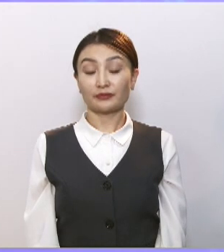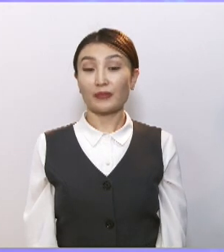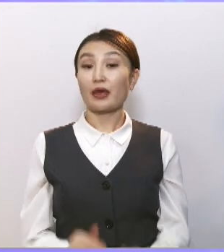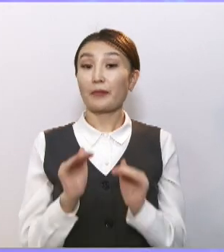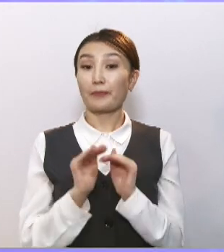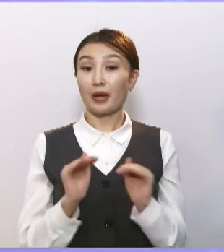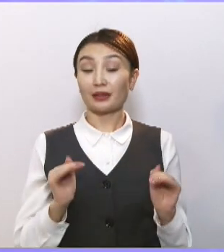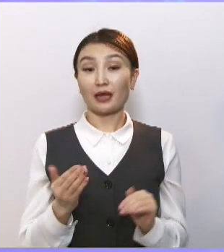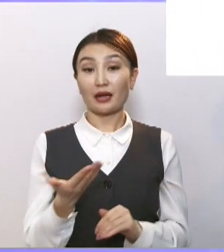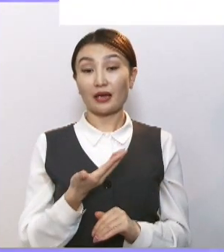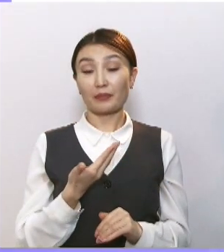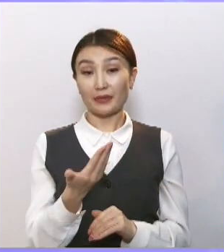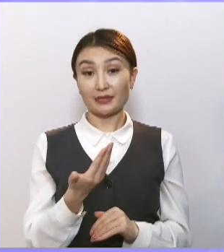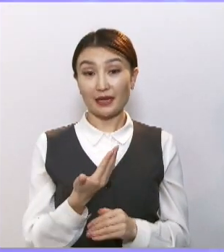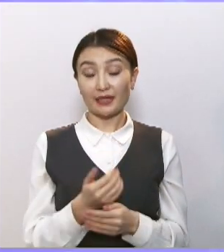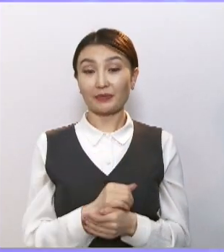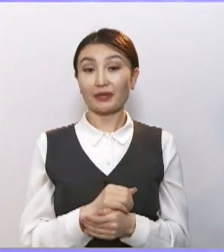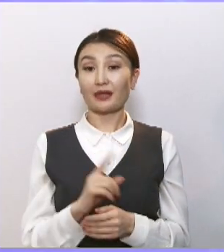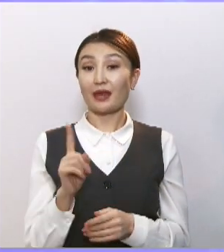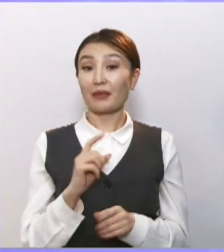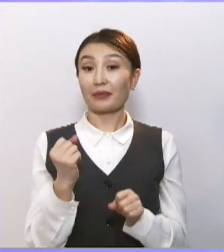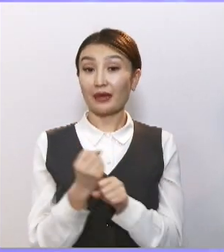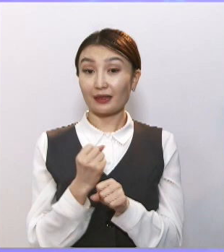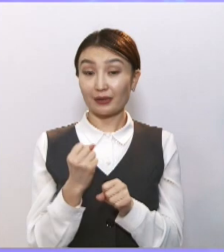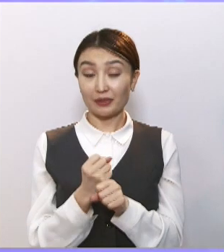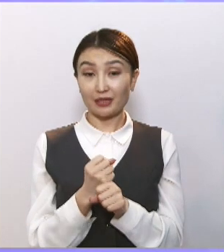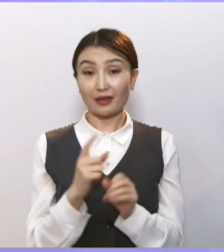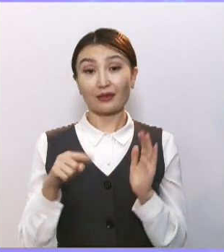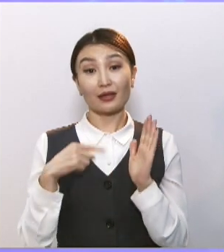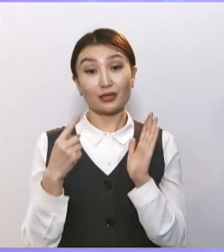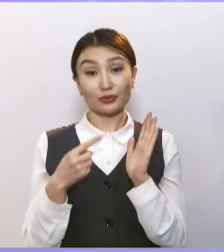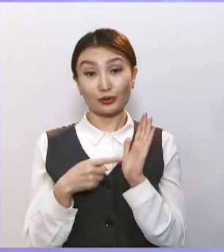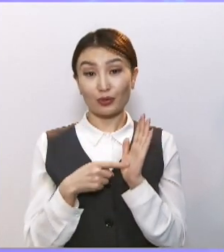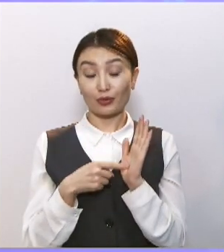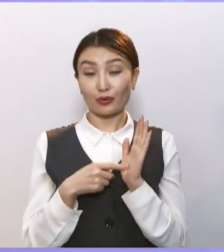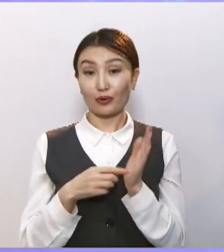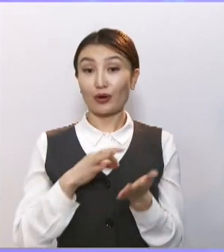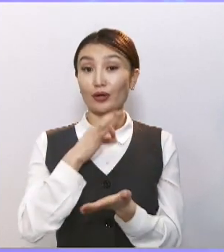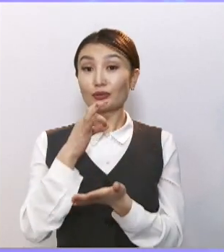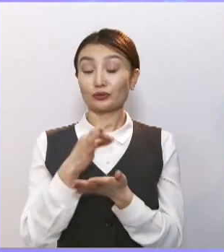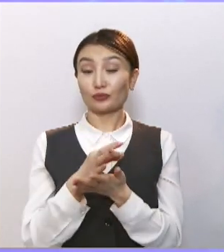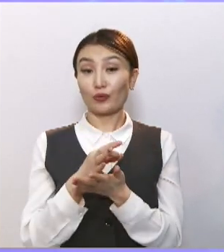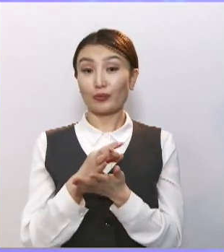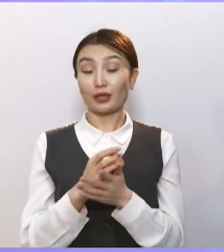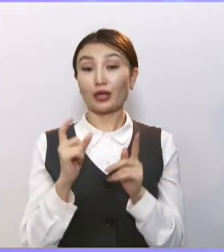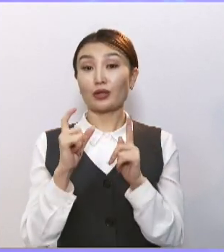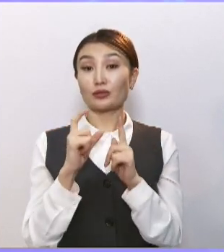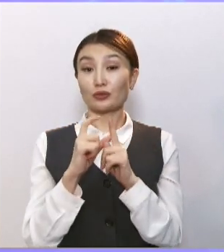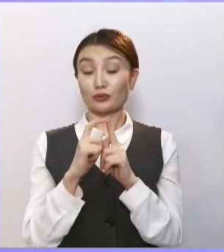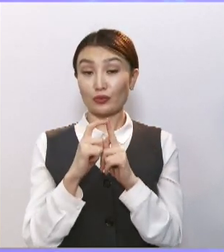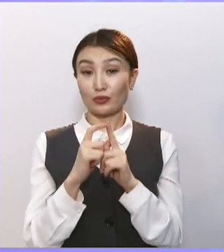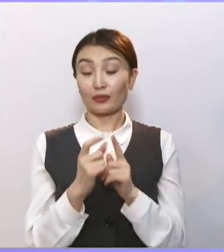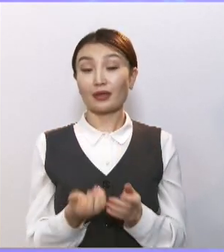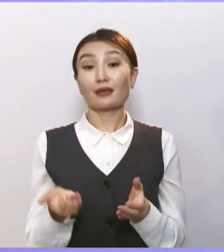Балдар, биз силер менен эмне кылып жатат деген суроого жооп берген сөздөр